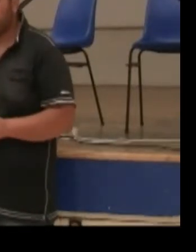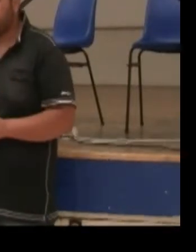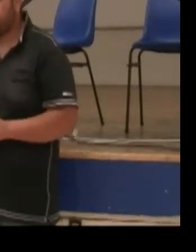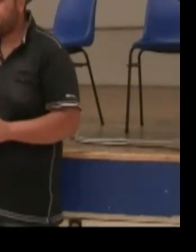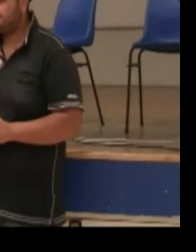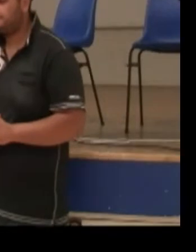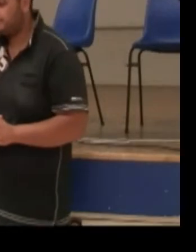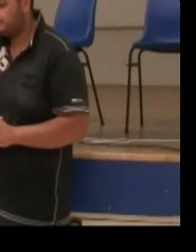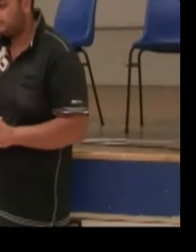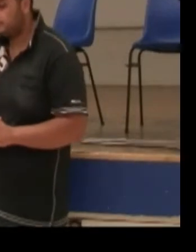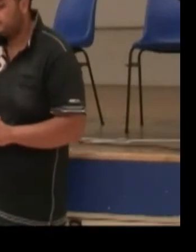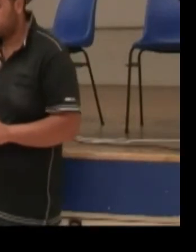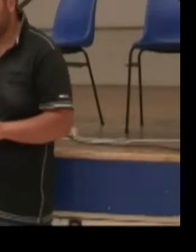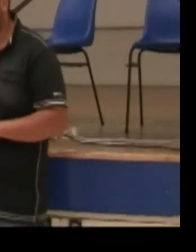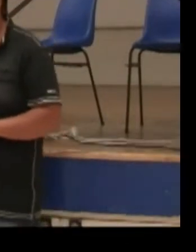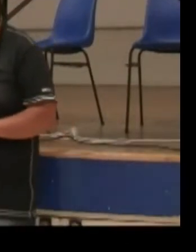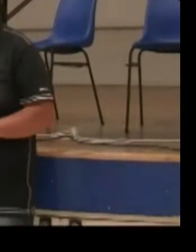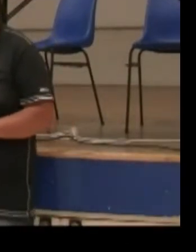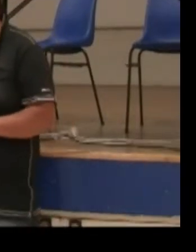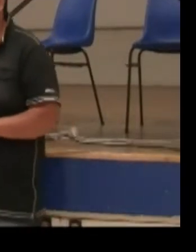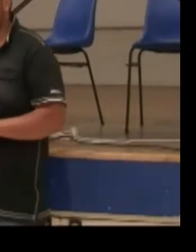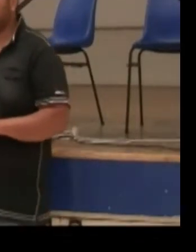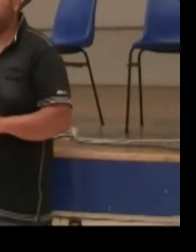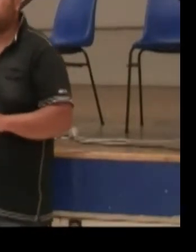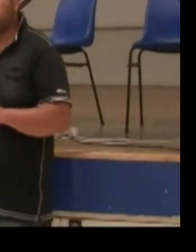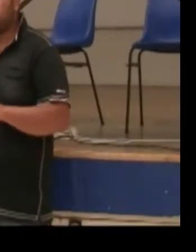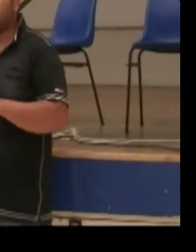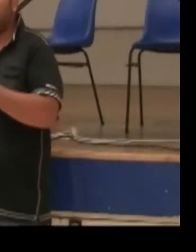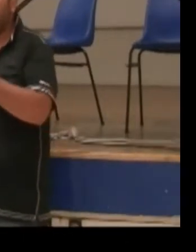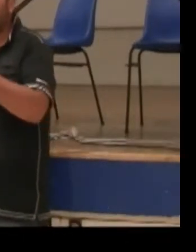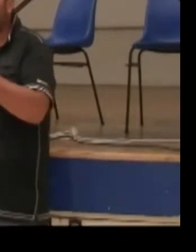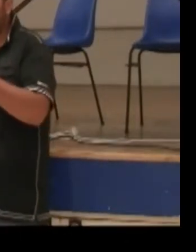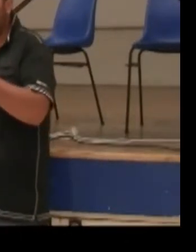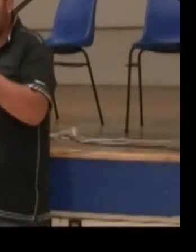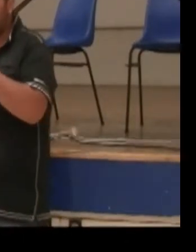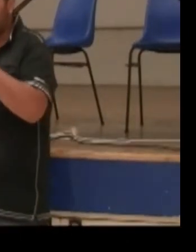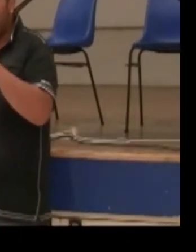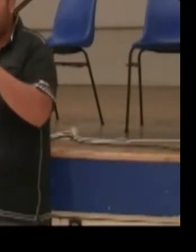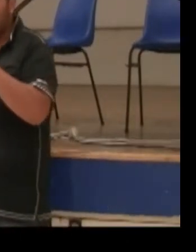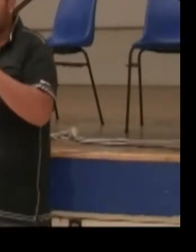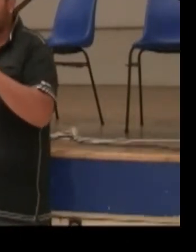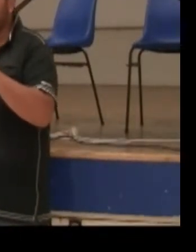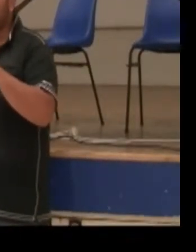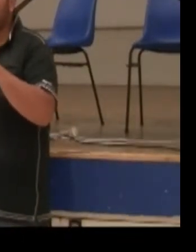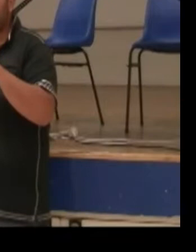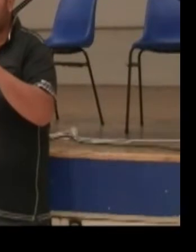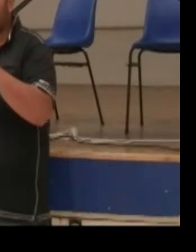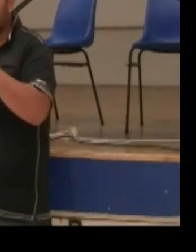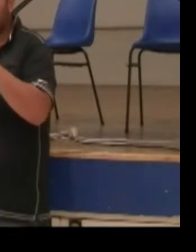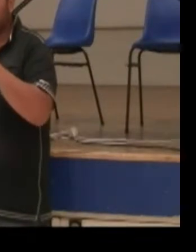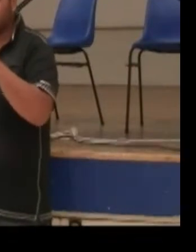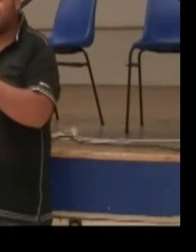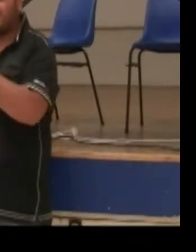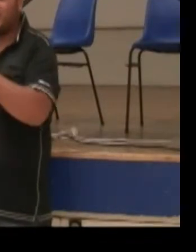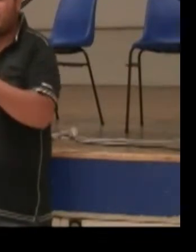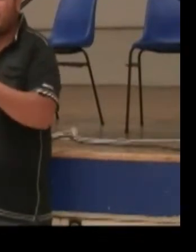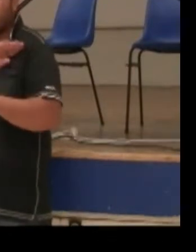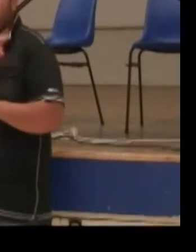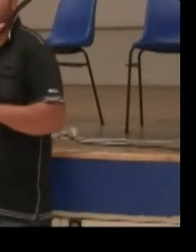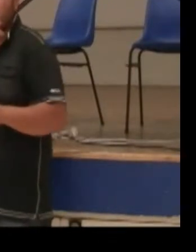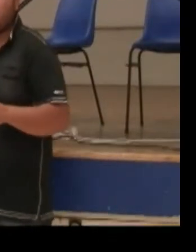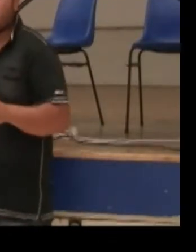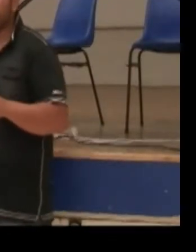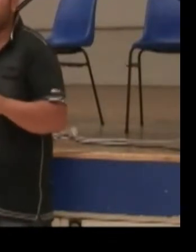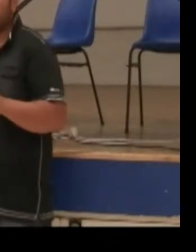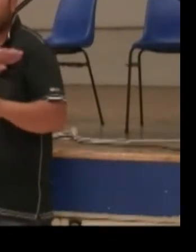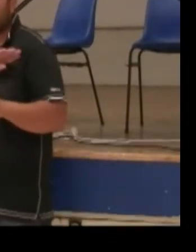vous lisez les circonstances, révélations de cette ayah, elle est descendue sur le prophète. Pourquoi? Parce qu'il y avait justement des juifs qui